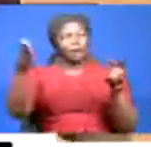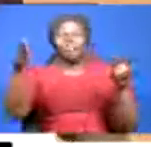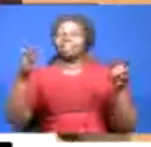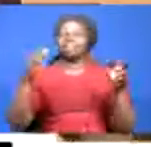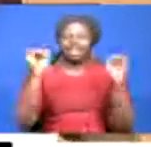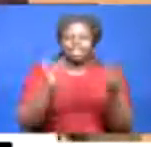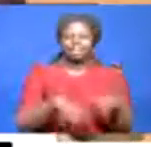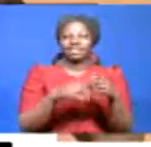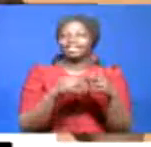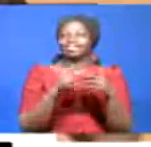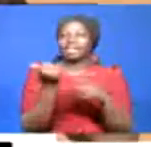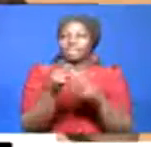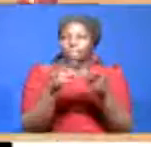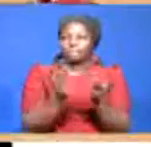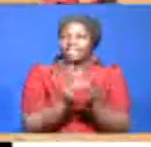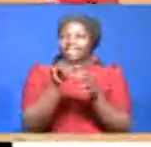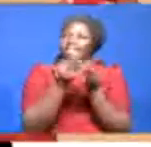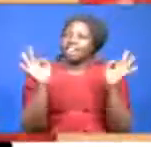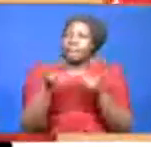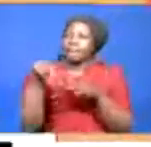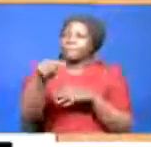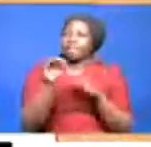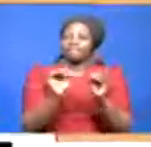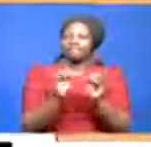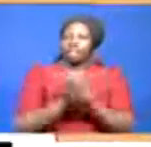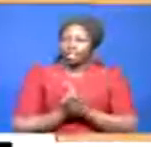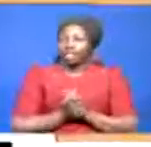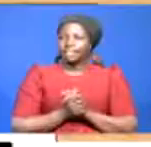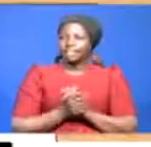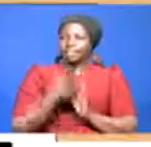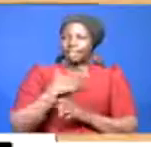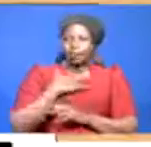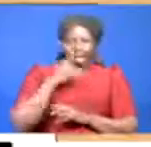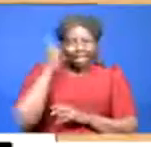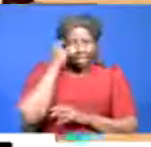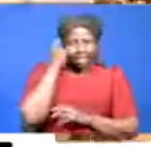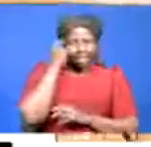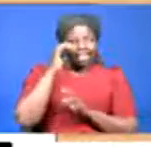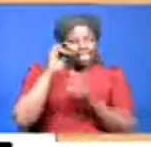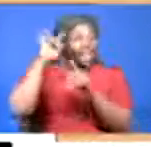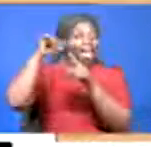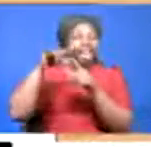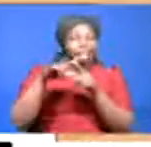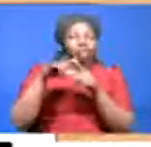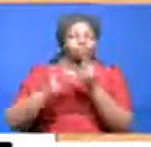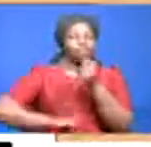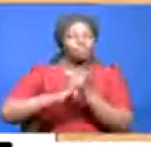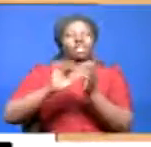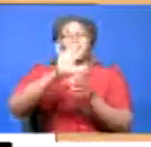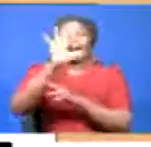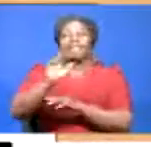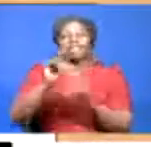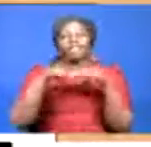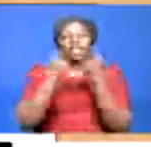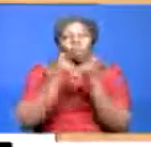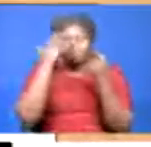free. Hakuna kulipia siligo. Mawazo yangu na nia yangu yote ni kusupport timu za Afrika, kwa sababu na imani